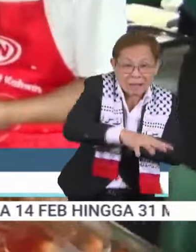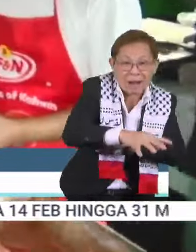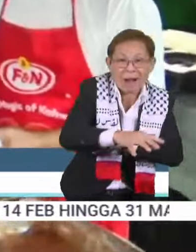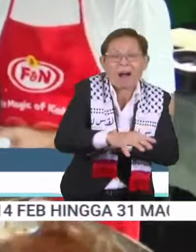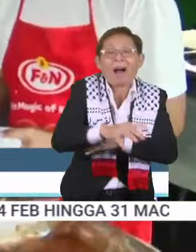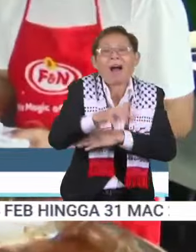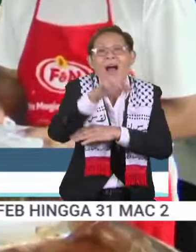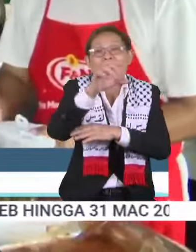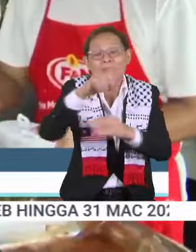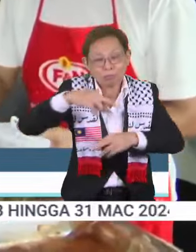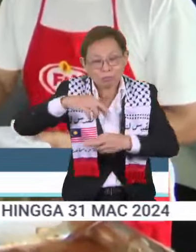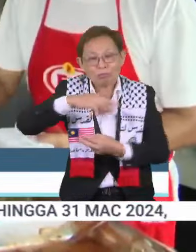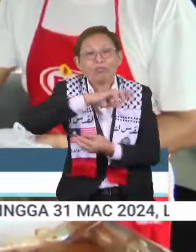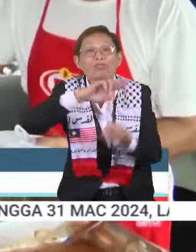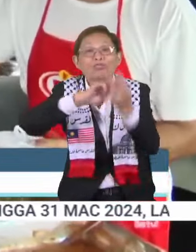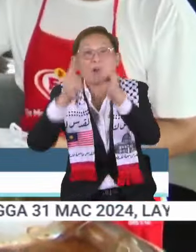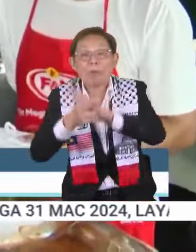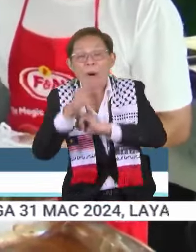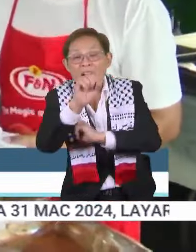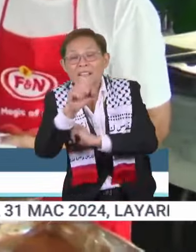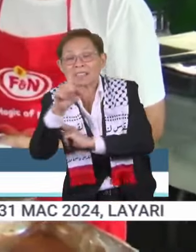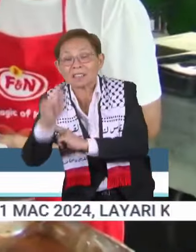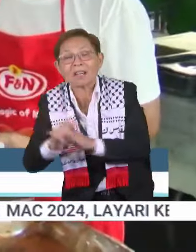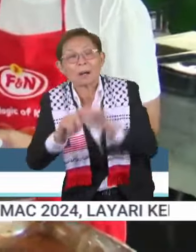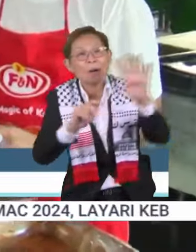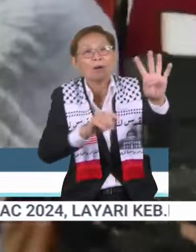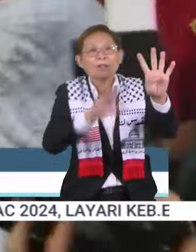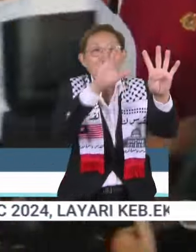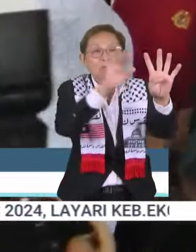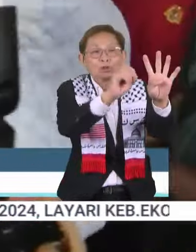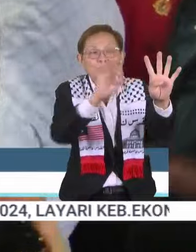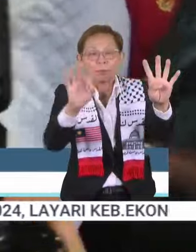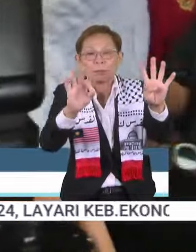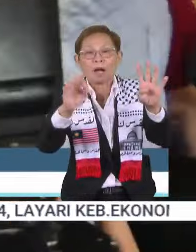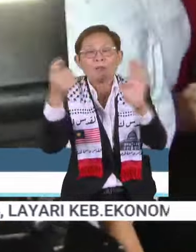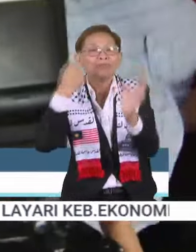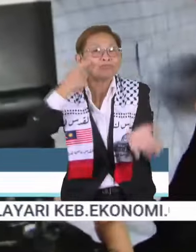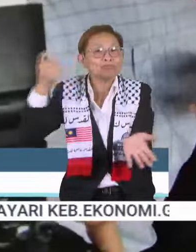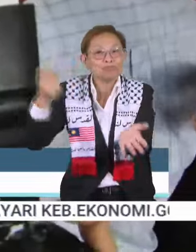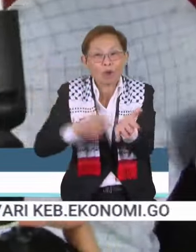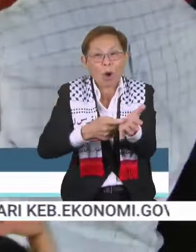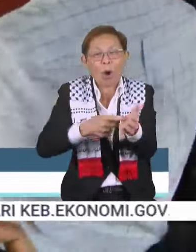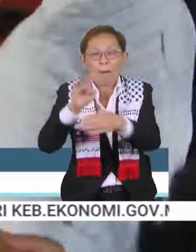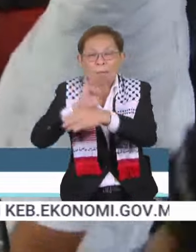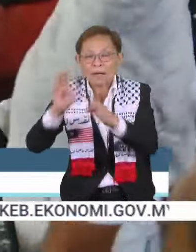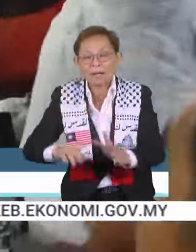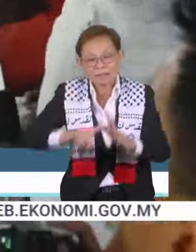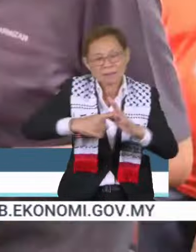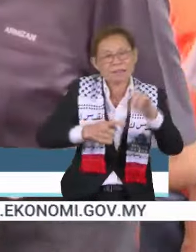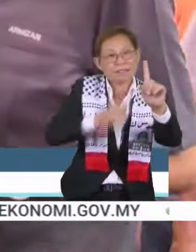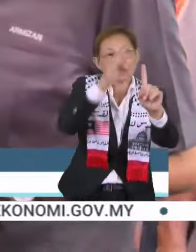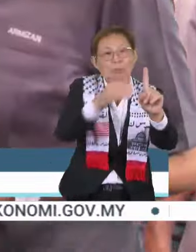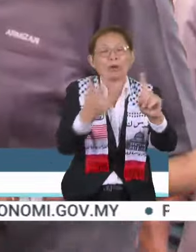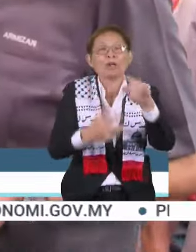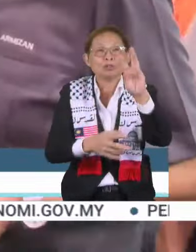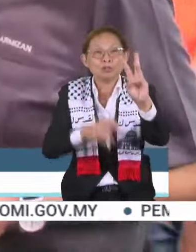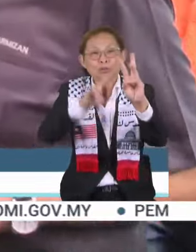sst pula Beliau berkata 409 notis dikeluarkan kepada peniaga sejak 1 Mac lalu